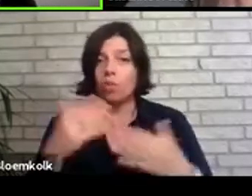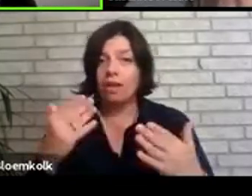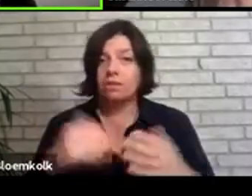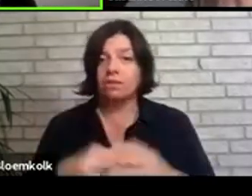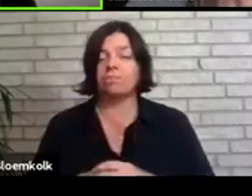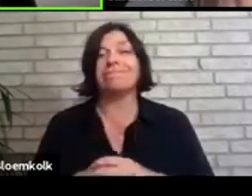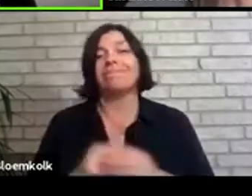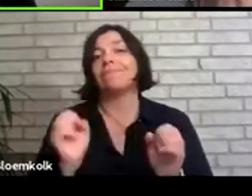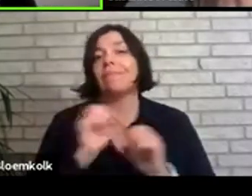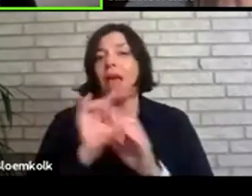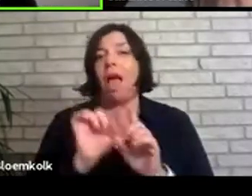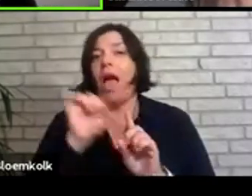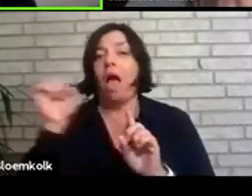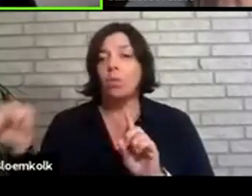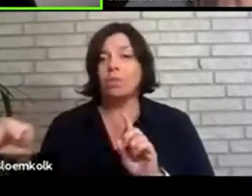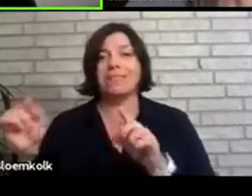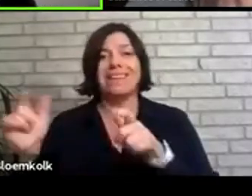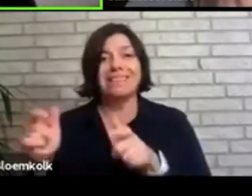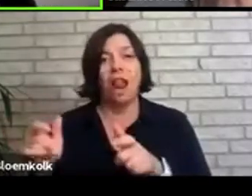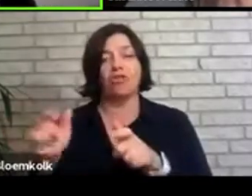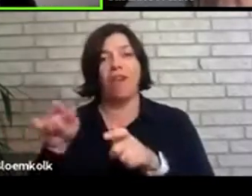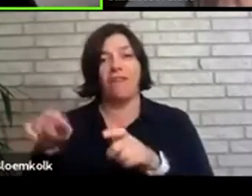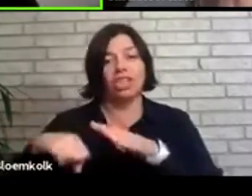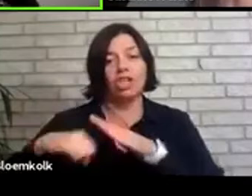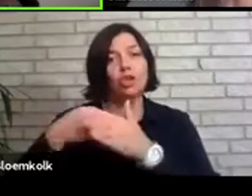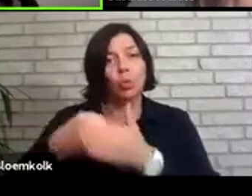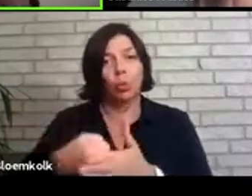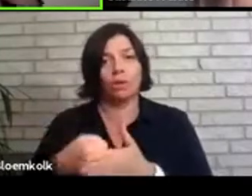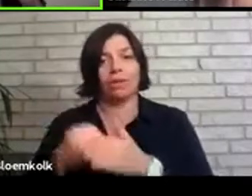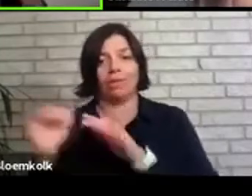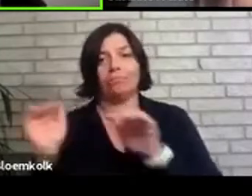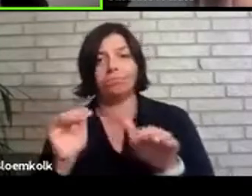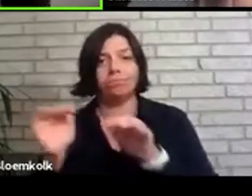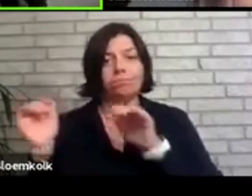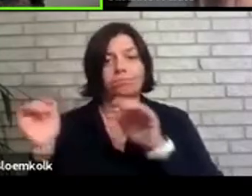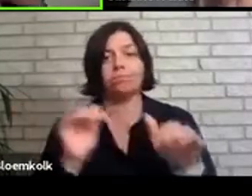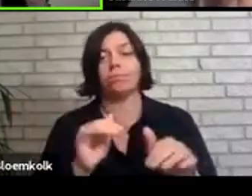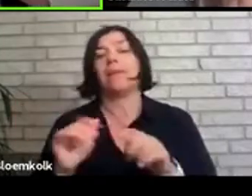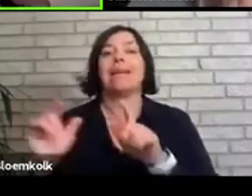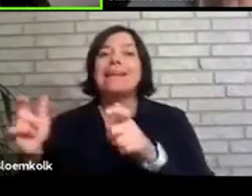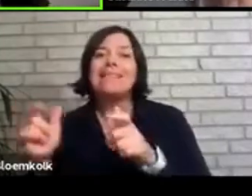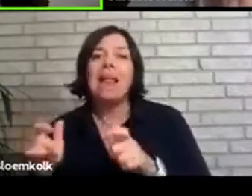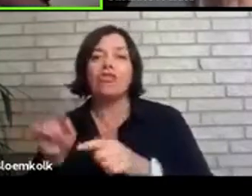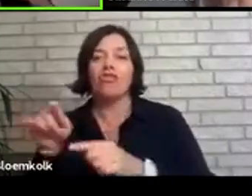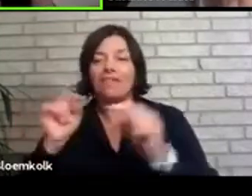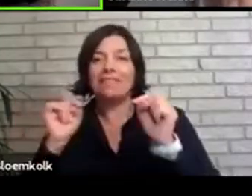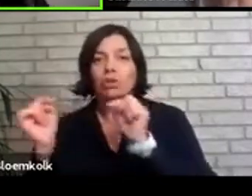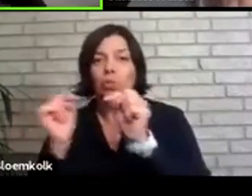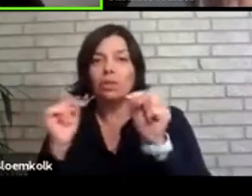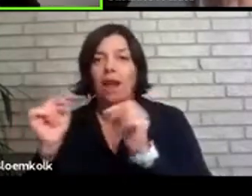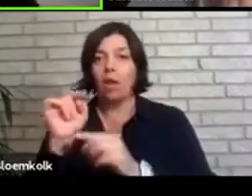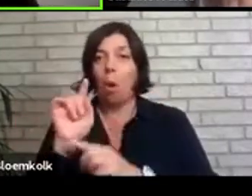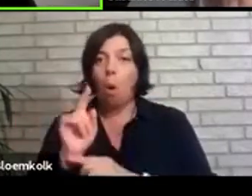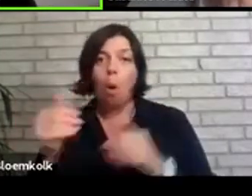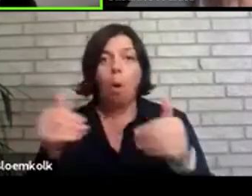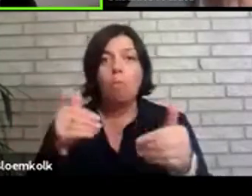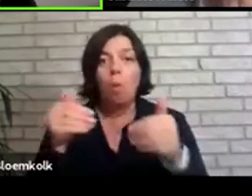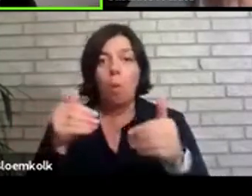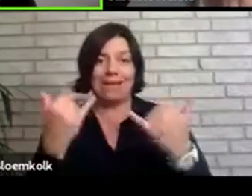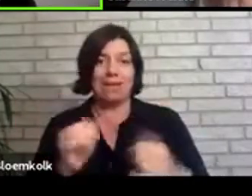kam, auch durch die gesellschaftlichen Diskussionen um die Relevanz des Fußballs, sollte man Spiele überhaupt wieder starten dürfen in so einer